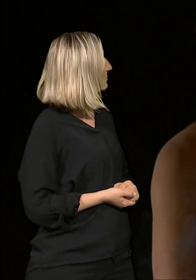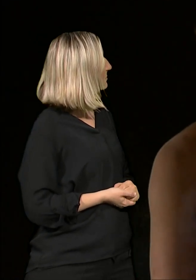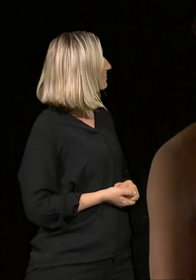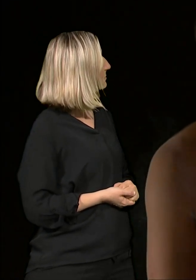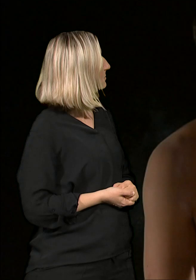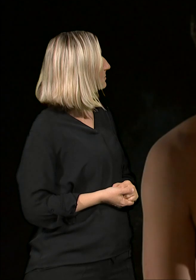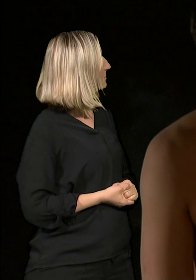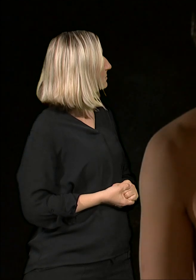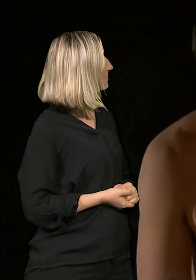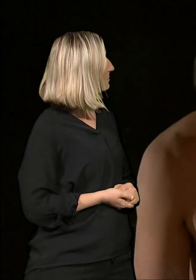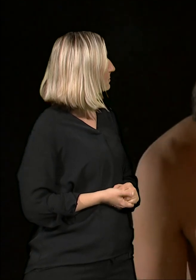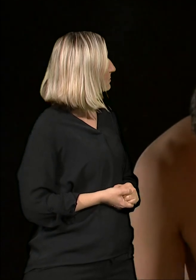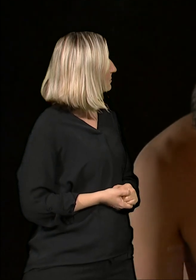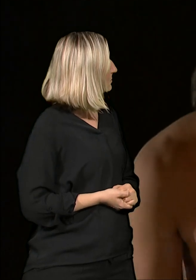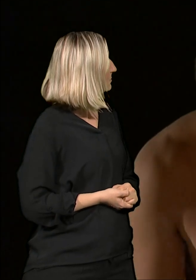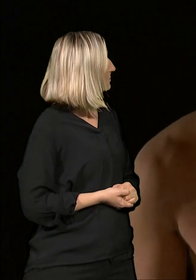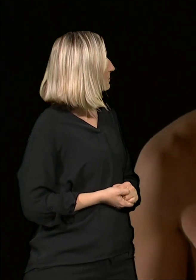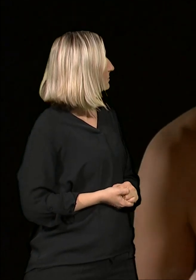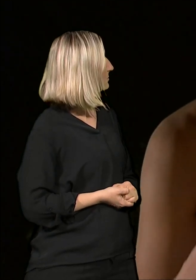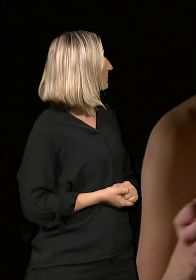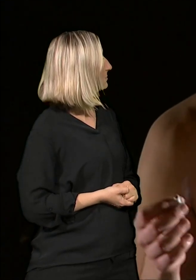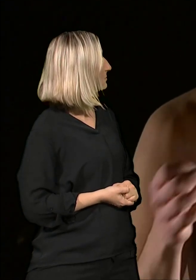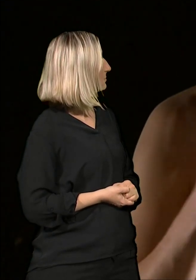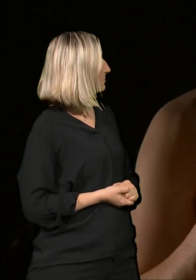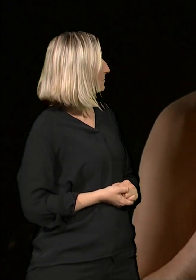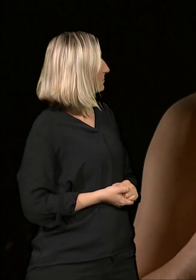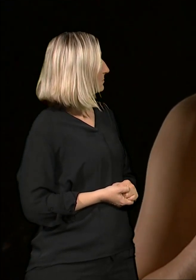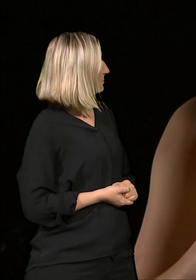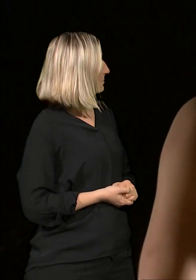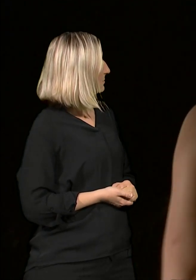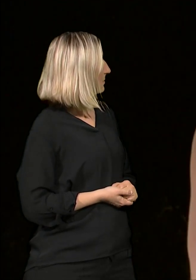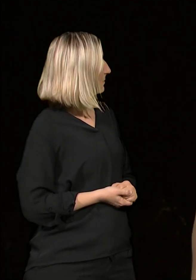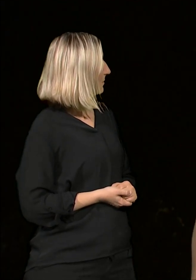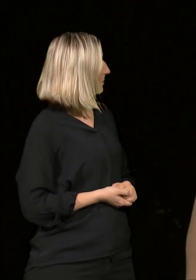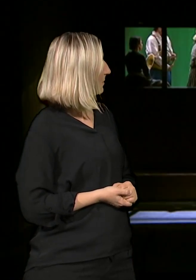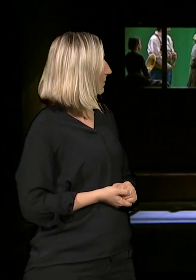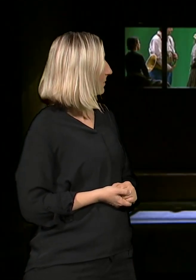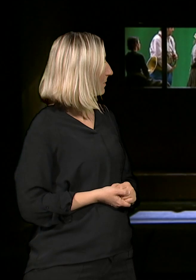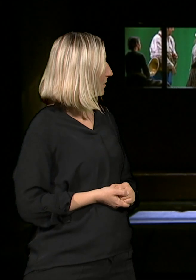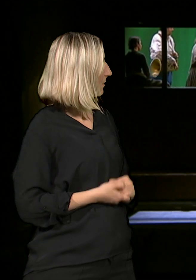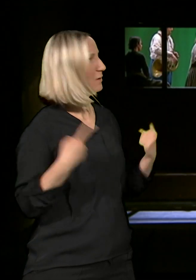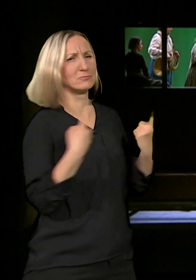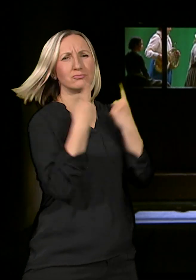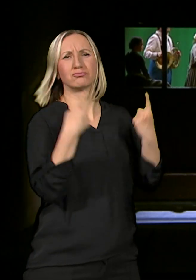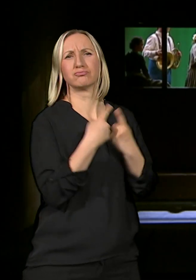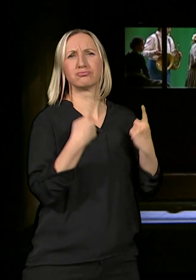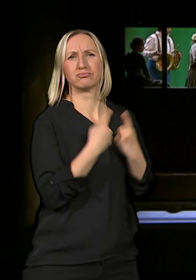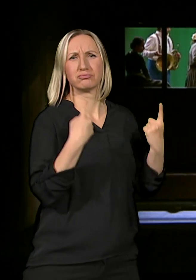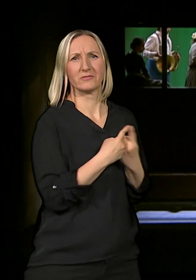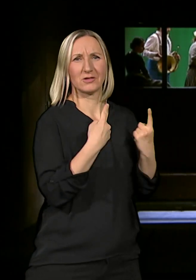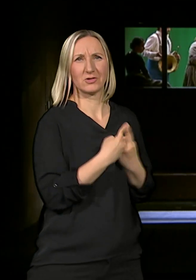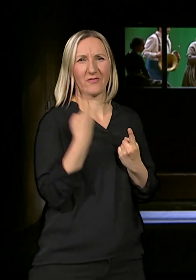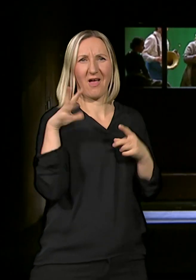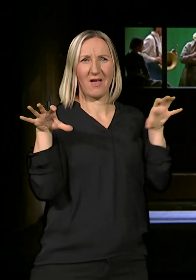je to zlogrdila ta larma. Pravo kaže čovjek. Ja ću od Mitrodana da se selim samo zbog larme. Dete ne mogu da mi spadnu. Trolike